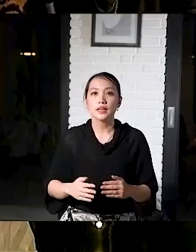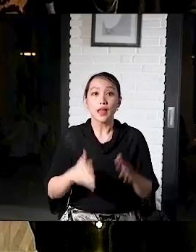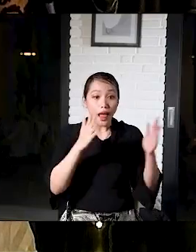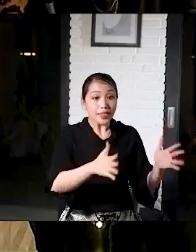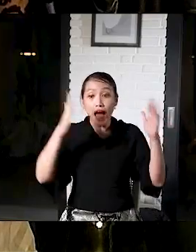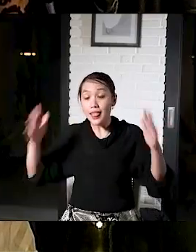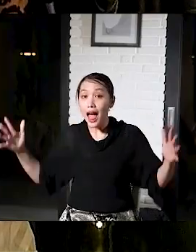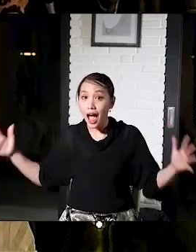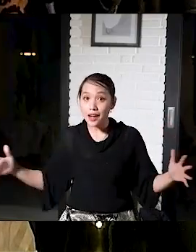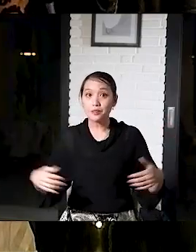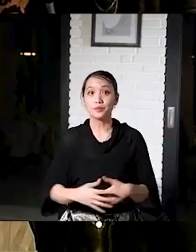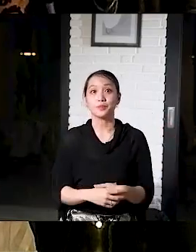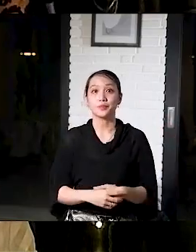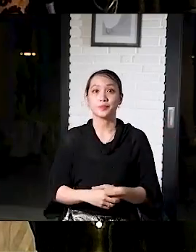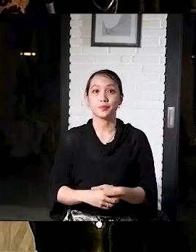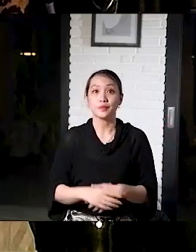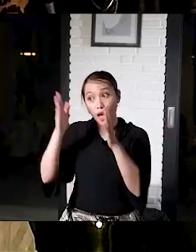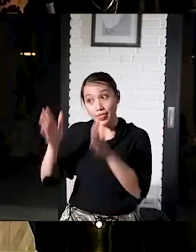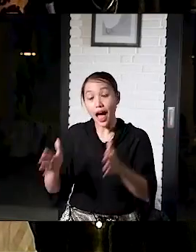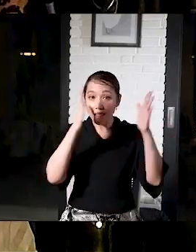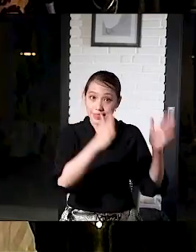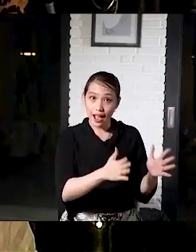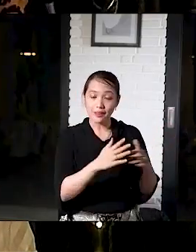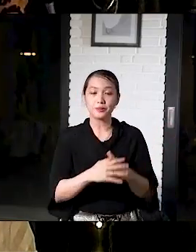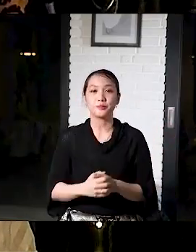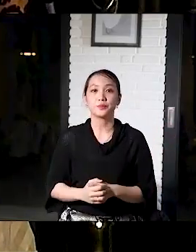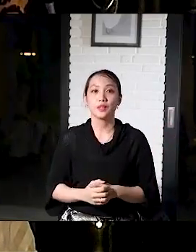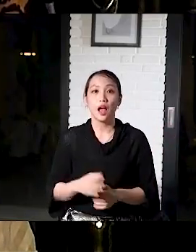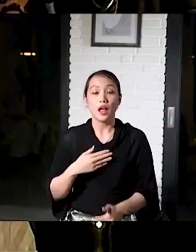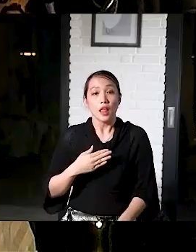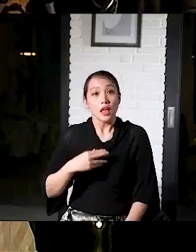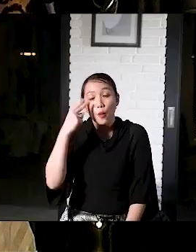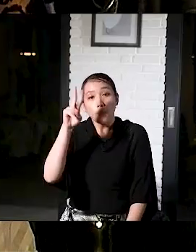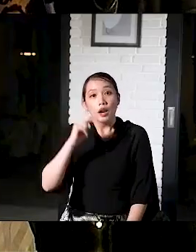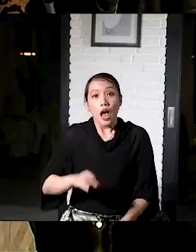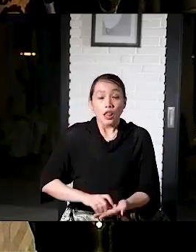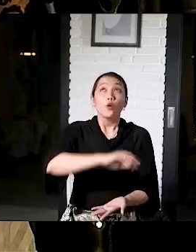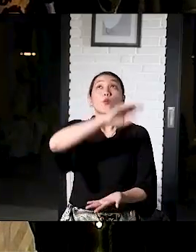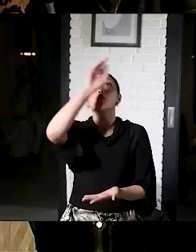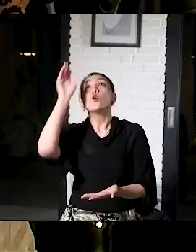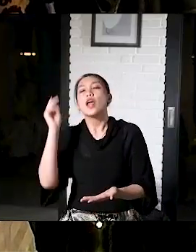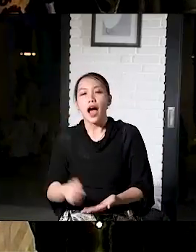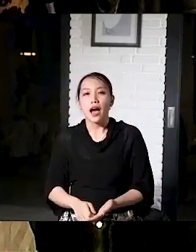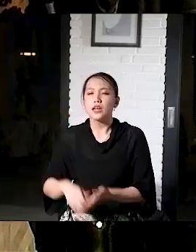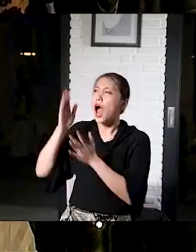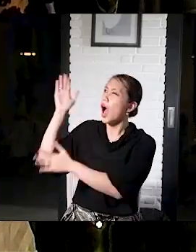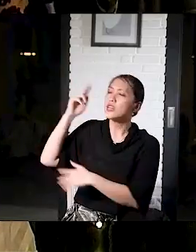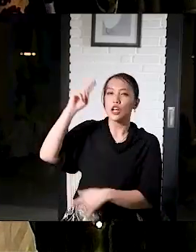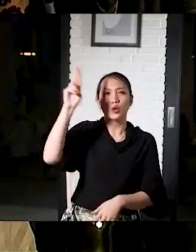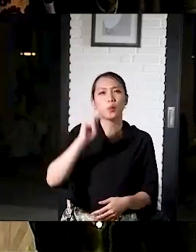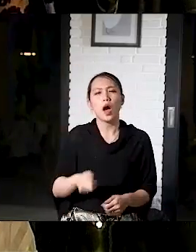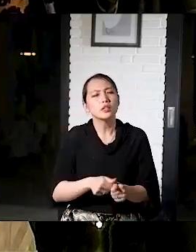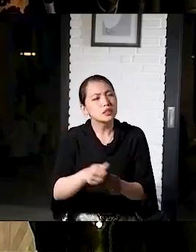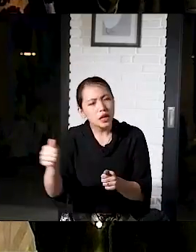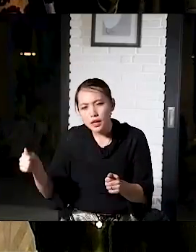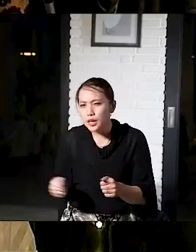dan kemuliaannya. Tentunya dengan hadirat Tuhan, saya melihat kemuliaan dan hadirat Tuhan setiap kali dari FKA demi FKA, mujizat demi